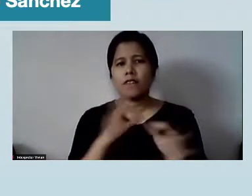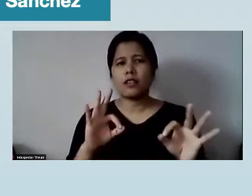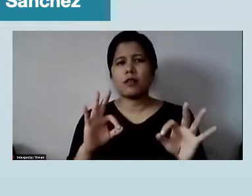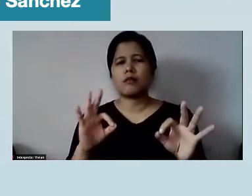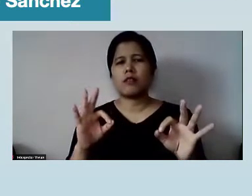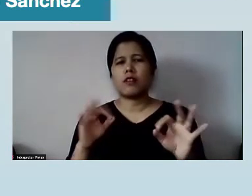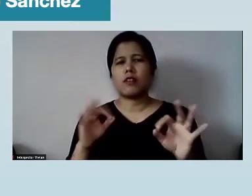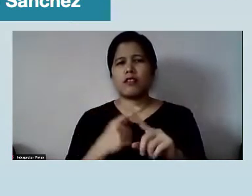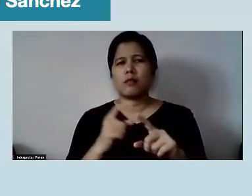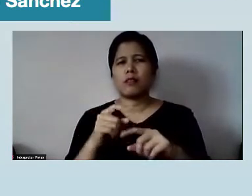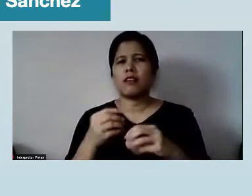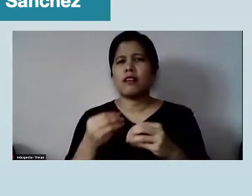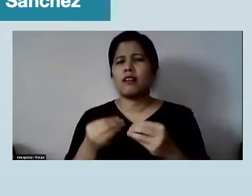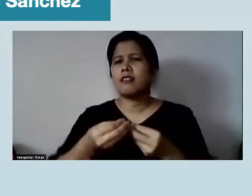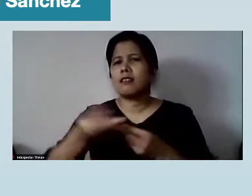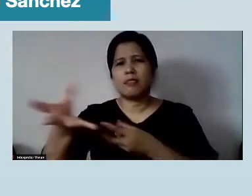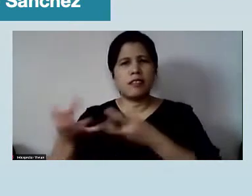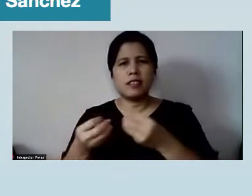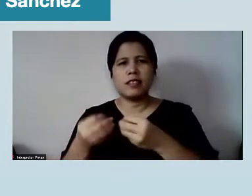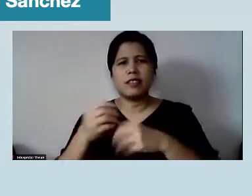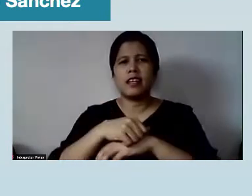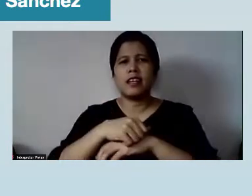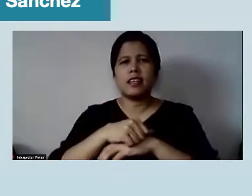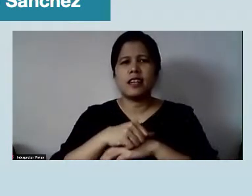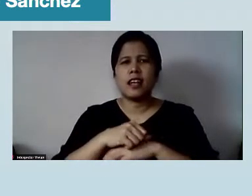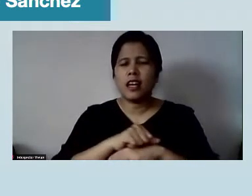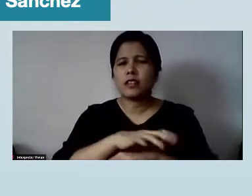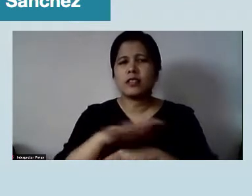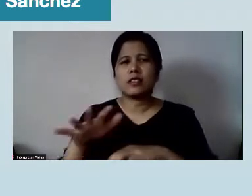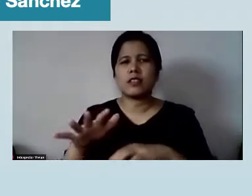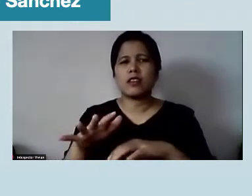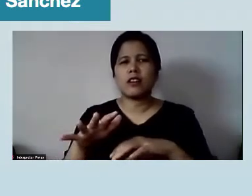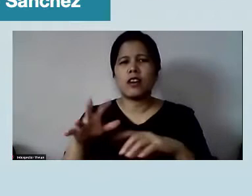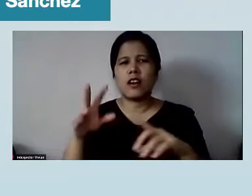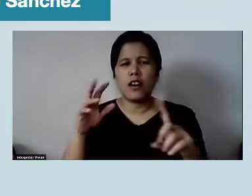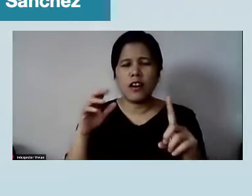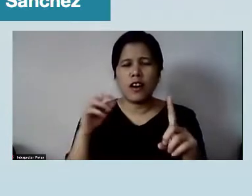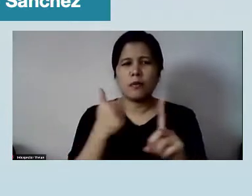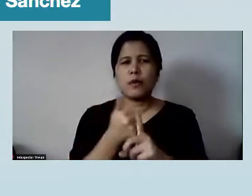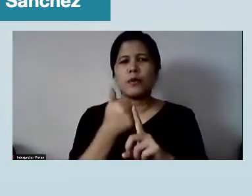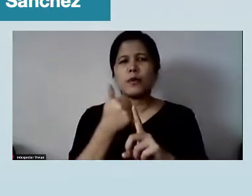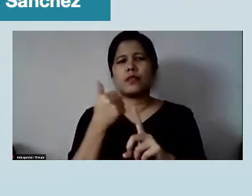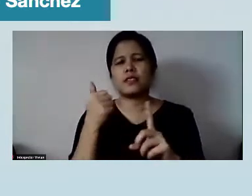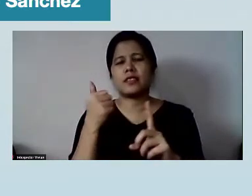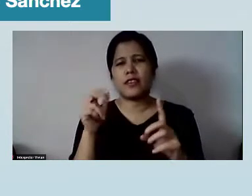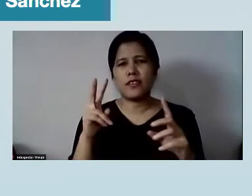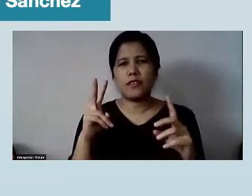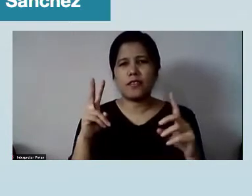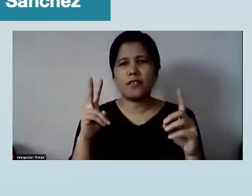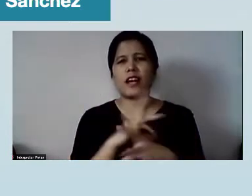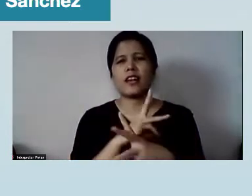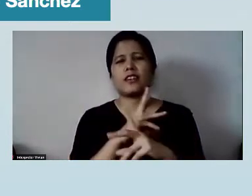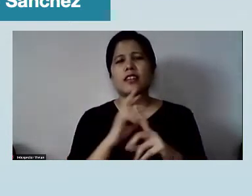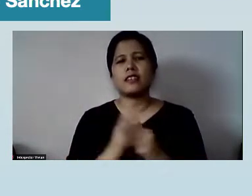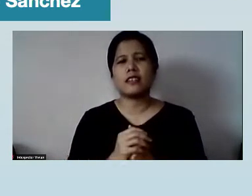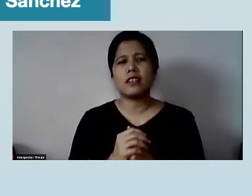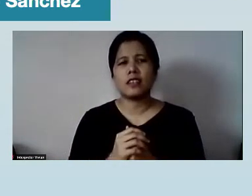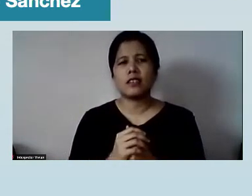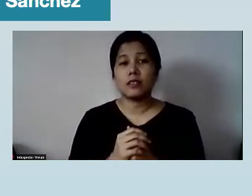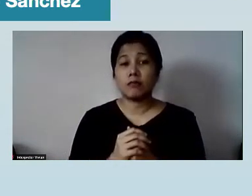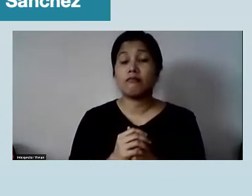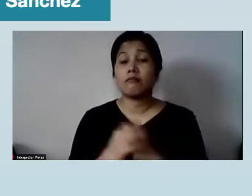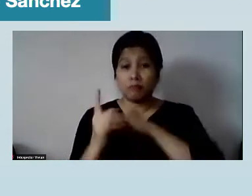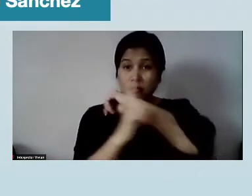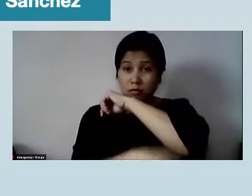exploitation. We're talking here of freedom, hindi lang yung dalawang articles dito. Freedom from torture, freedom